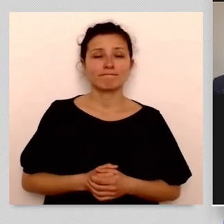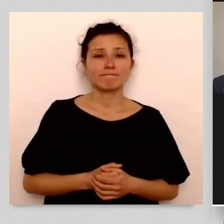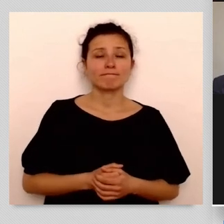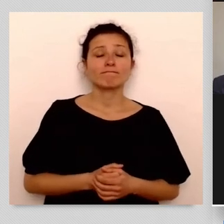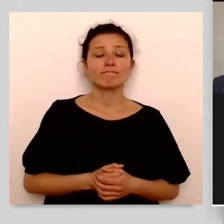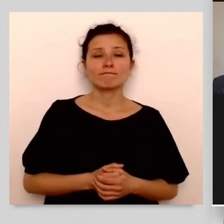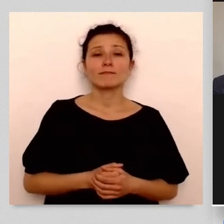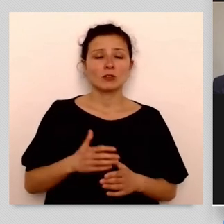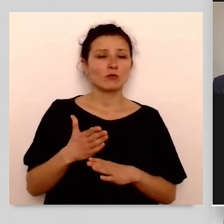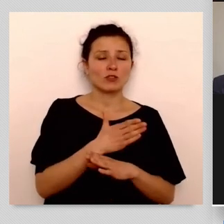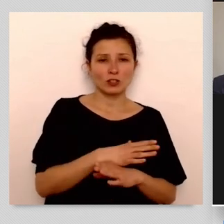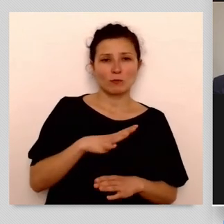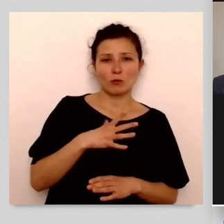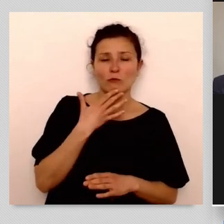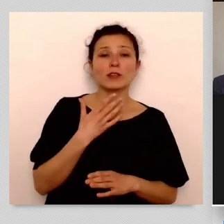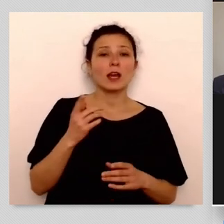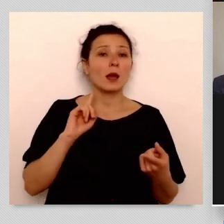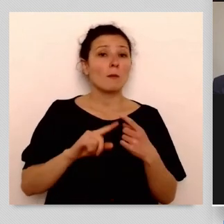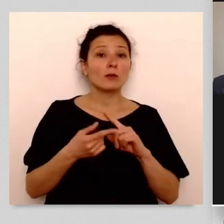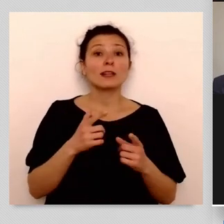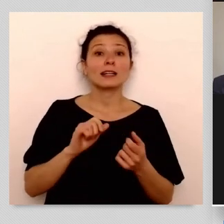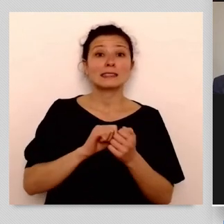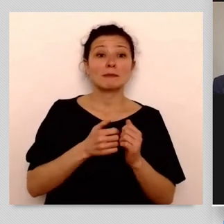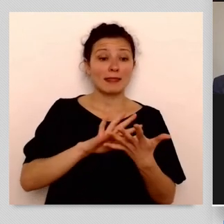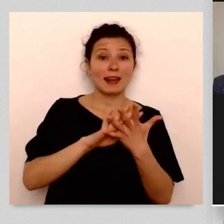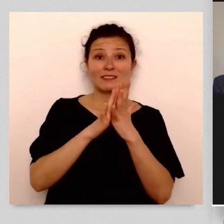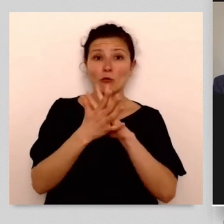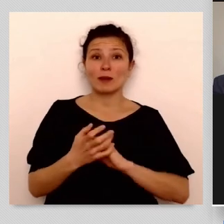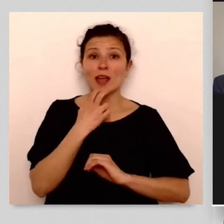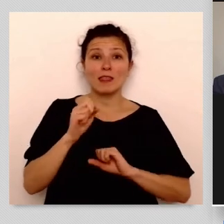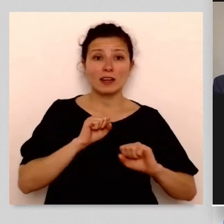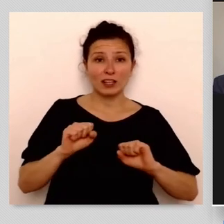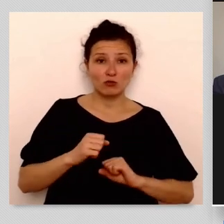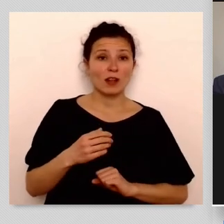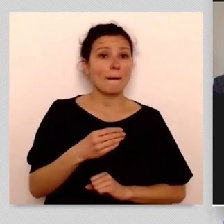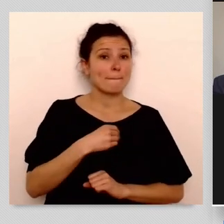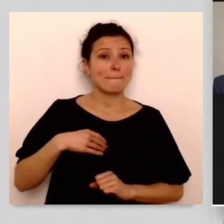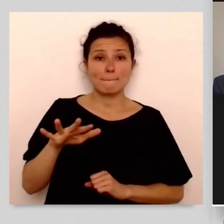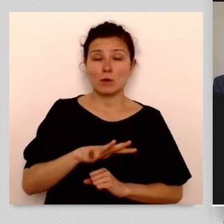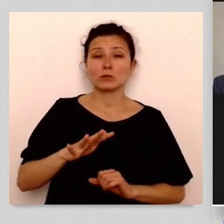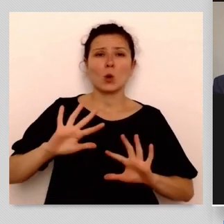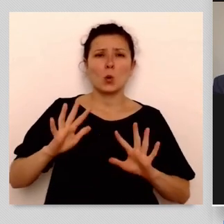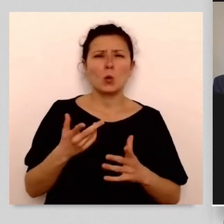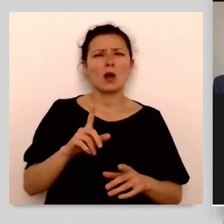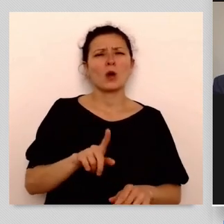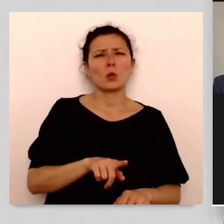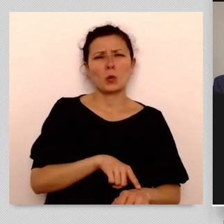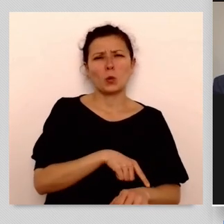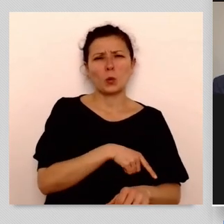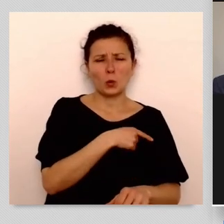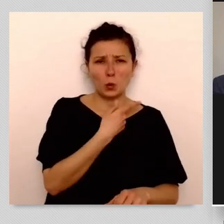już wspomniałam. Polityka zmiana, transformacja energetyczna w Polsce jest procesem długotrwałym i